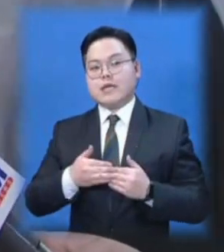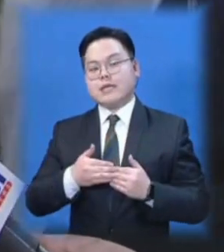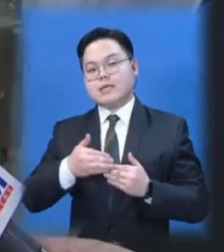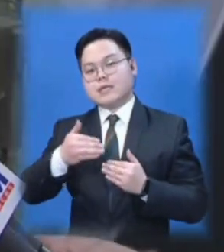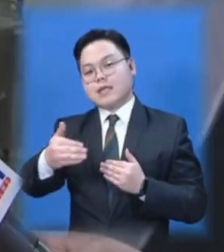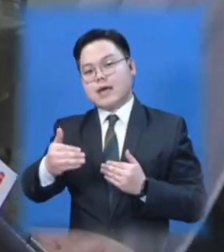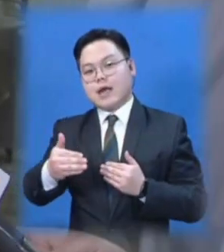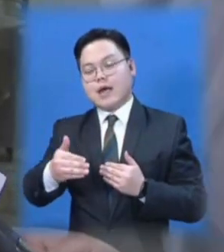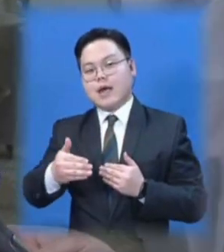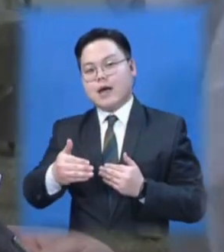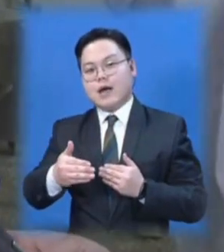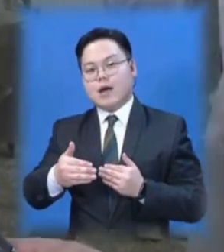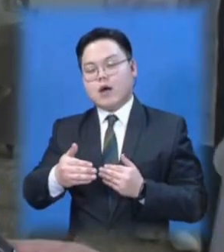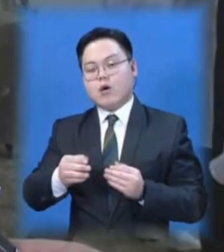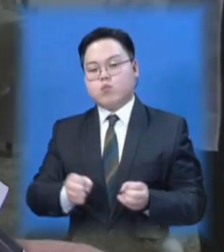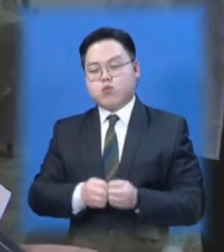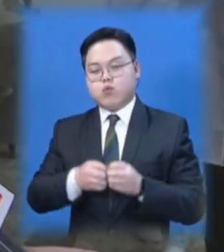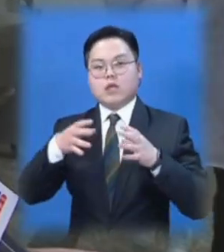бол